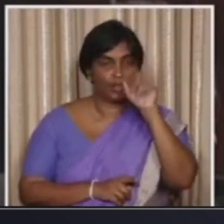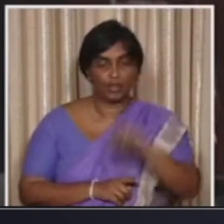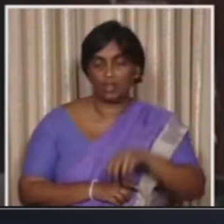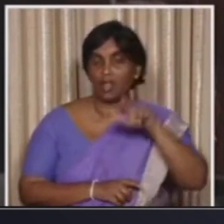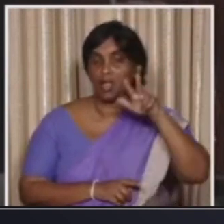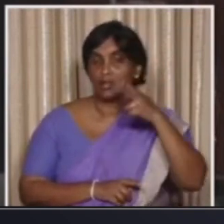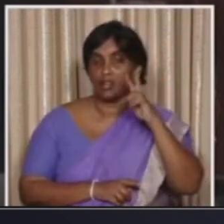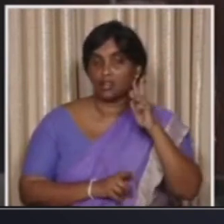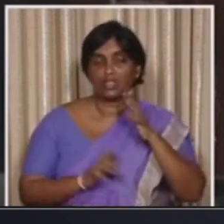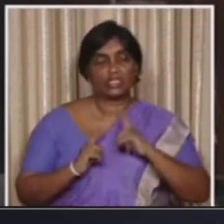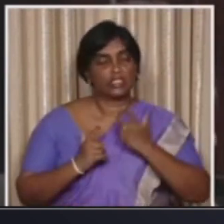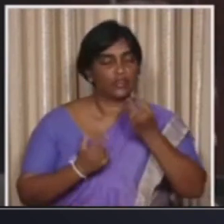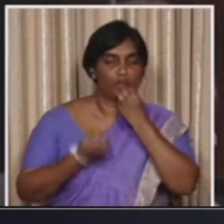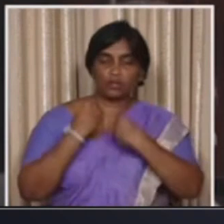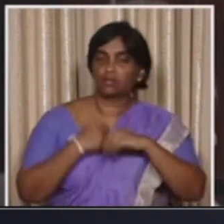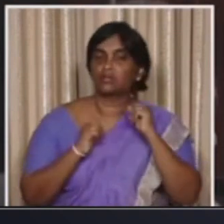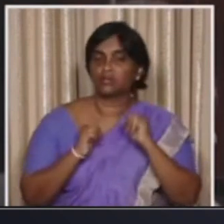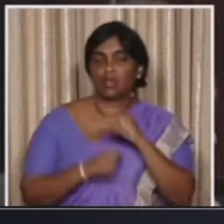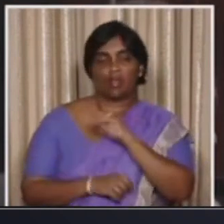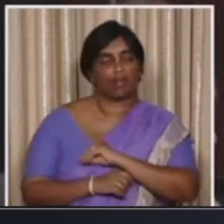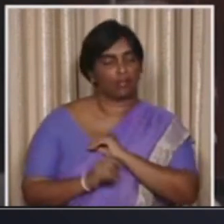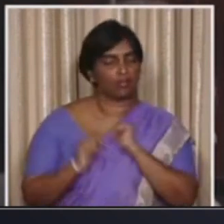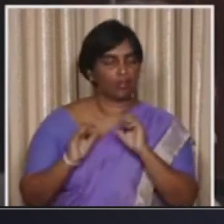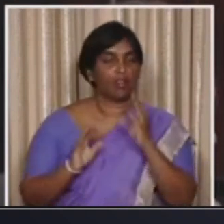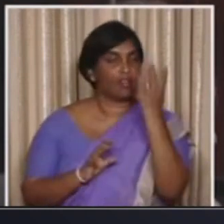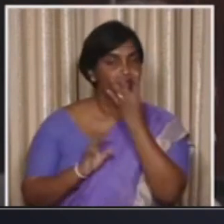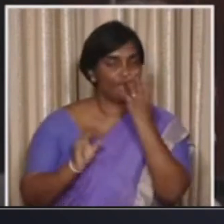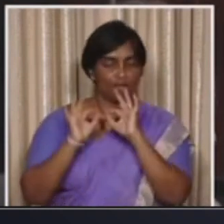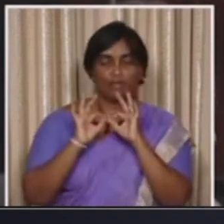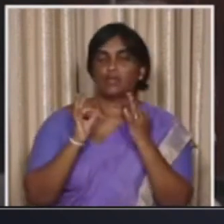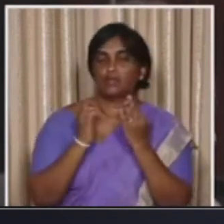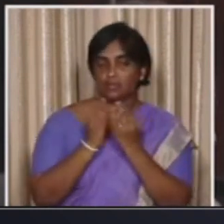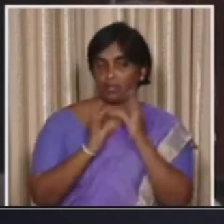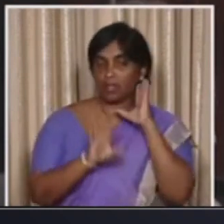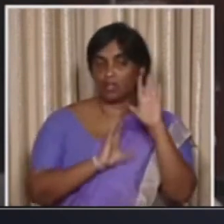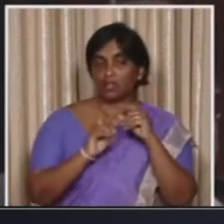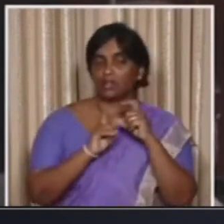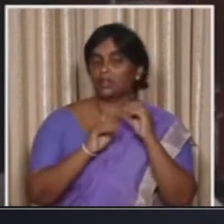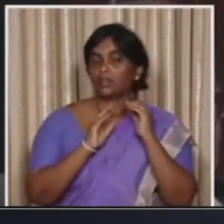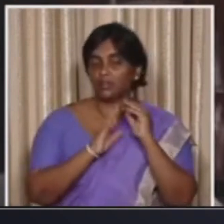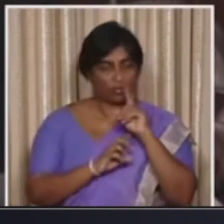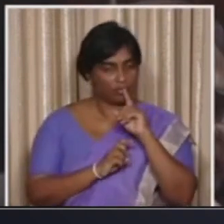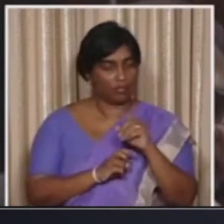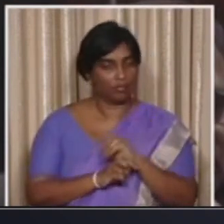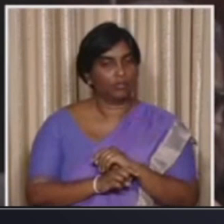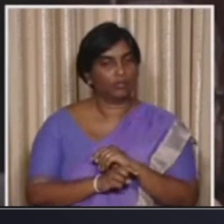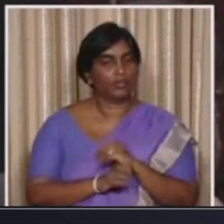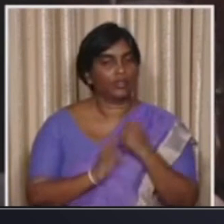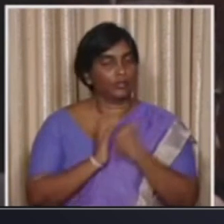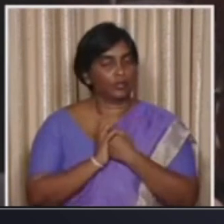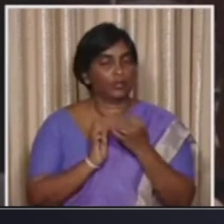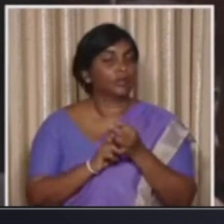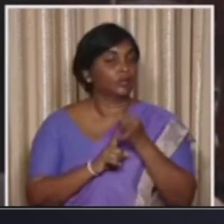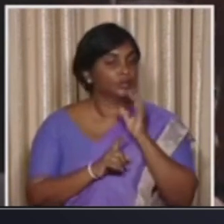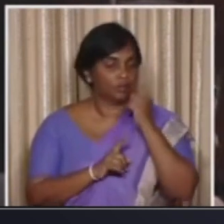91,880කින් ජීවත් වෙන්න පුළුවන් ආදායමක් කියලා 4 දෙනෙක්ගේ ජනහා සංඛ්‍යාලේ ගඳ දෙපාර්තමේන්තුව කියන්නේ. ගරු